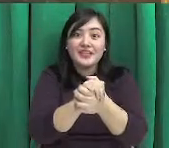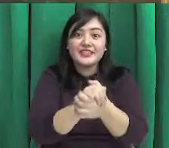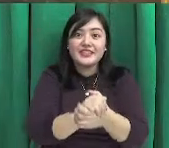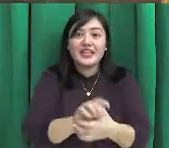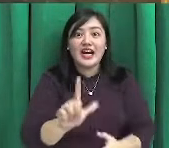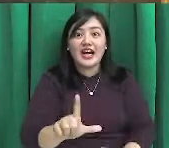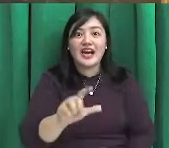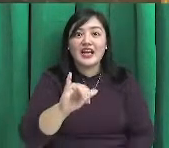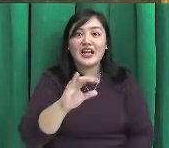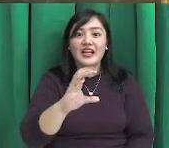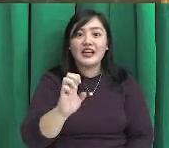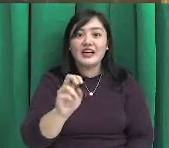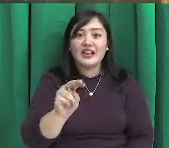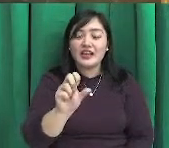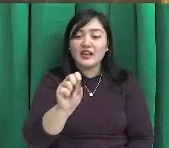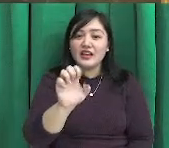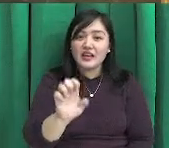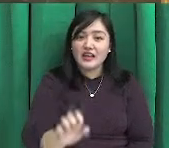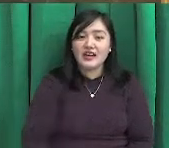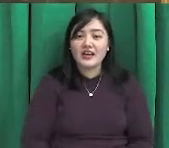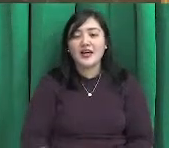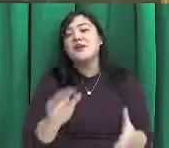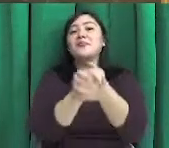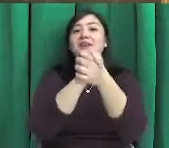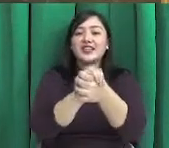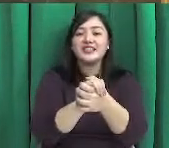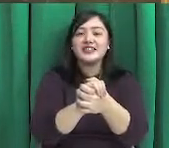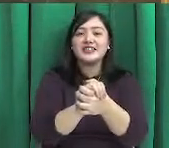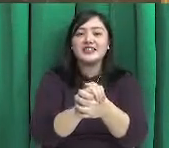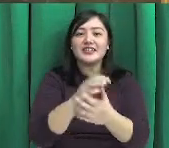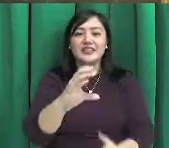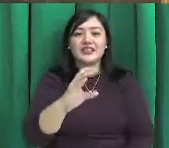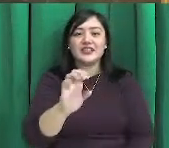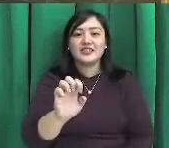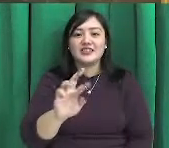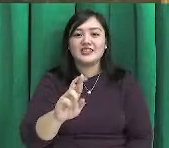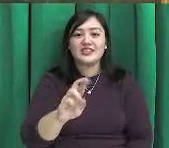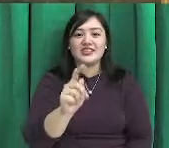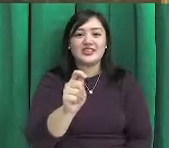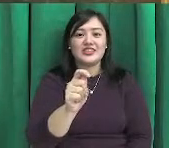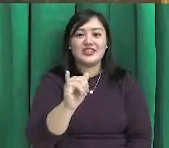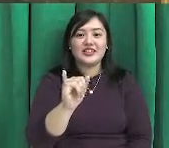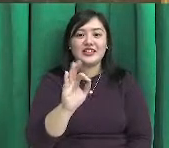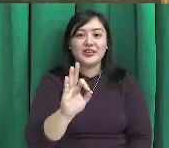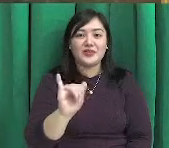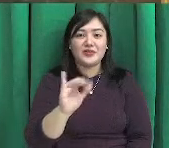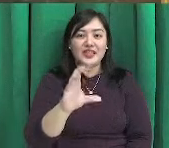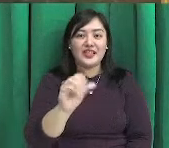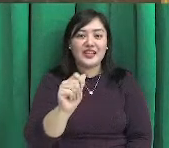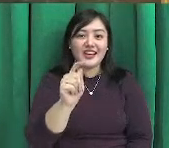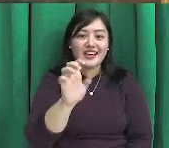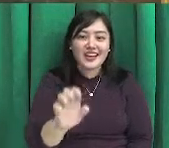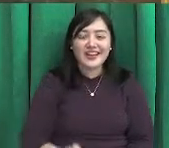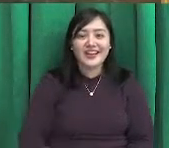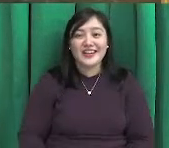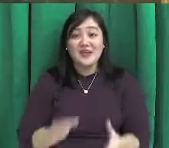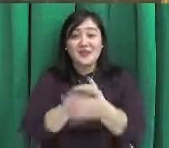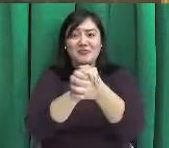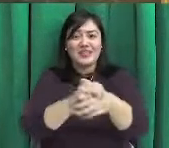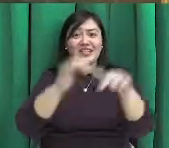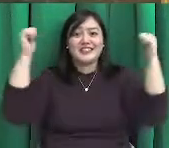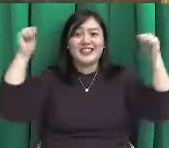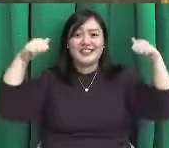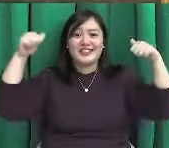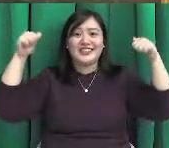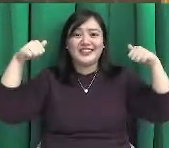kailan. Tanging Diyos lang ang nakakalam. Hindi kaya nida na nagpipirma, makakala mo insurance yun o ano. May